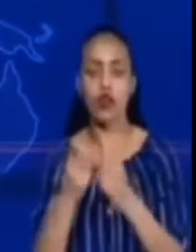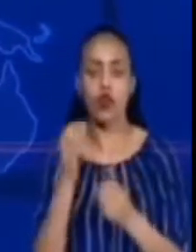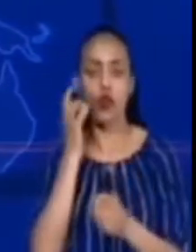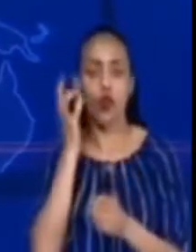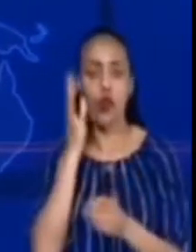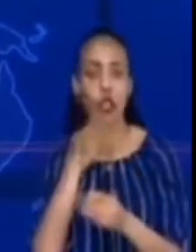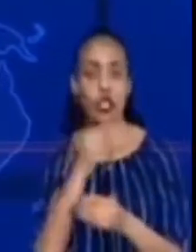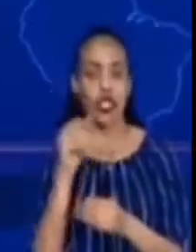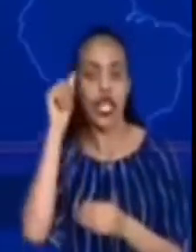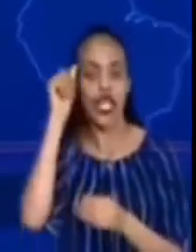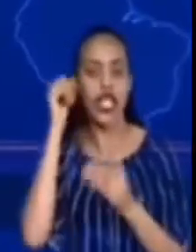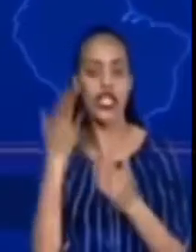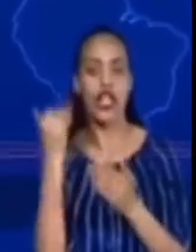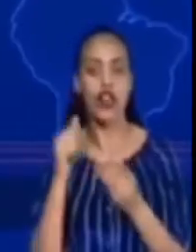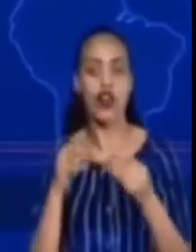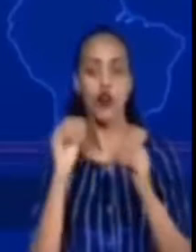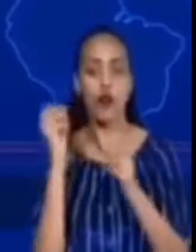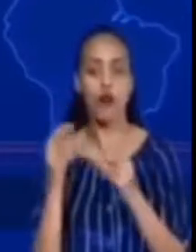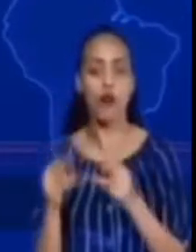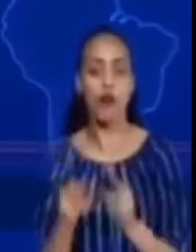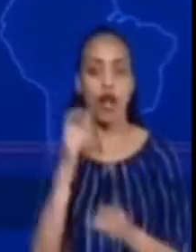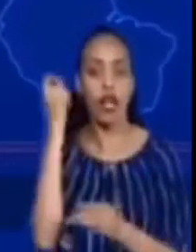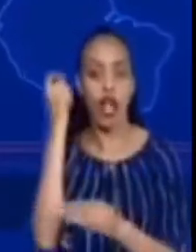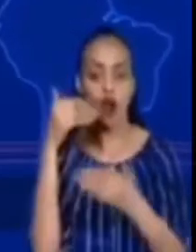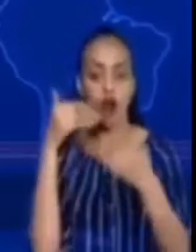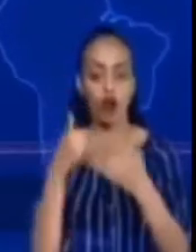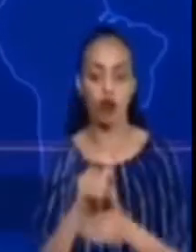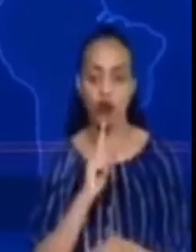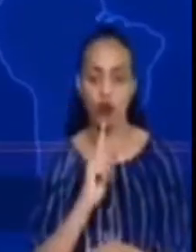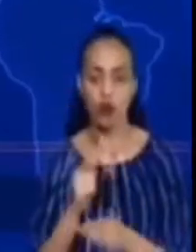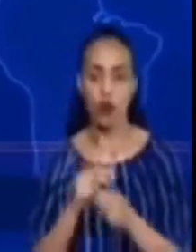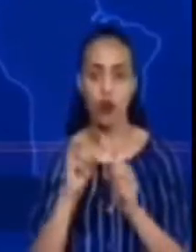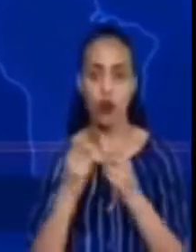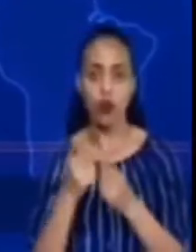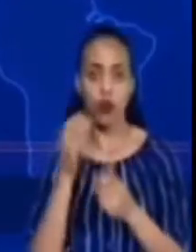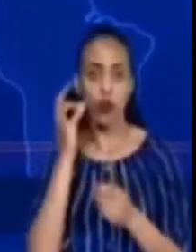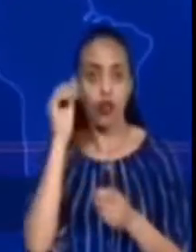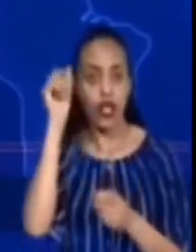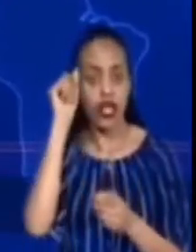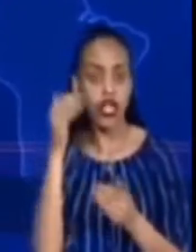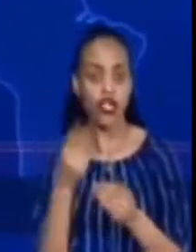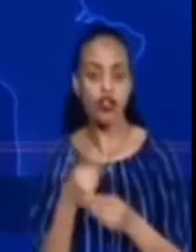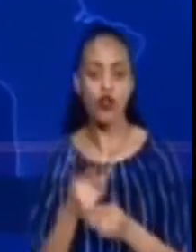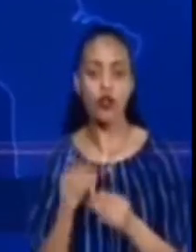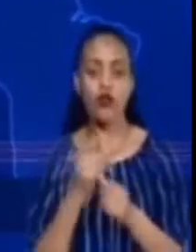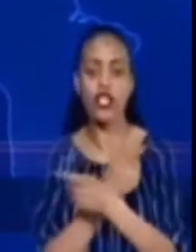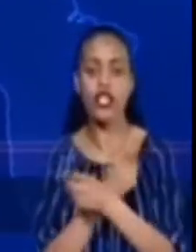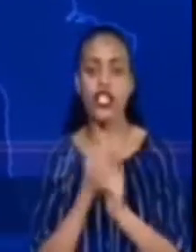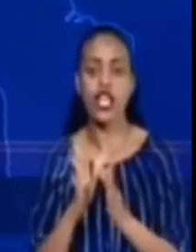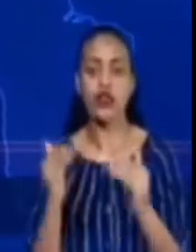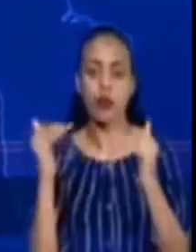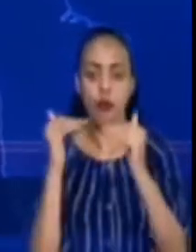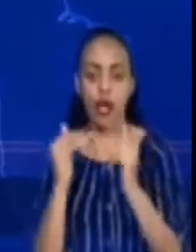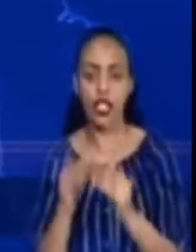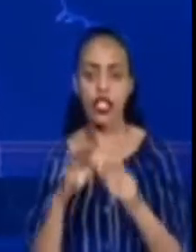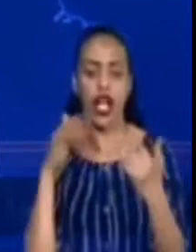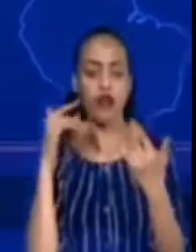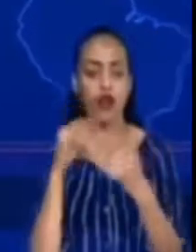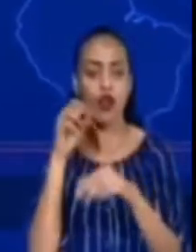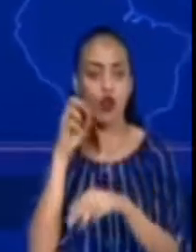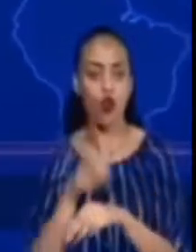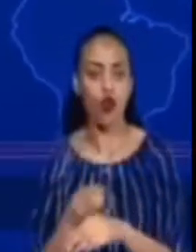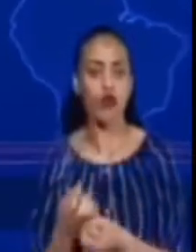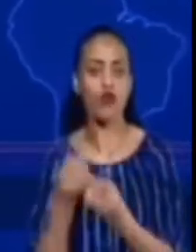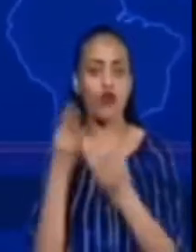ግሪክን አርማይክስና ሂብሩን በደንብ ያጠና ሶዬ ማህይም አድርጎት ምረታብ ደሞ